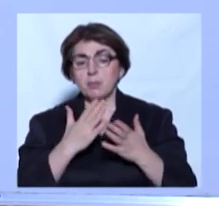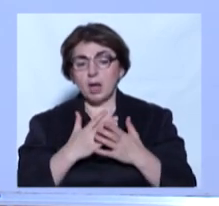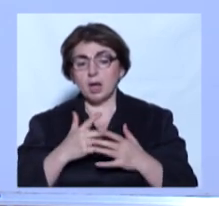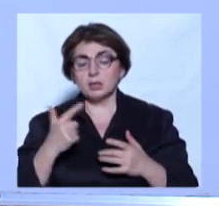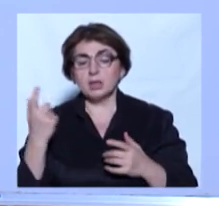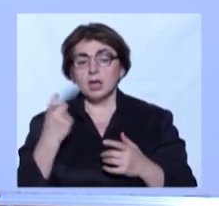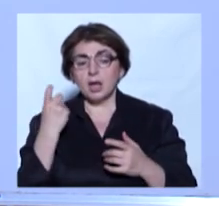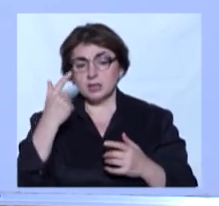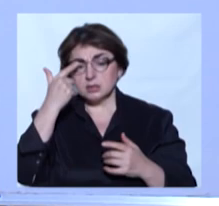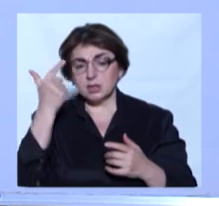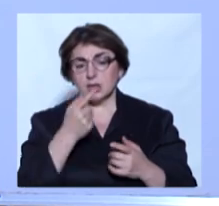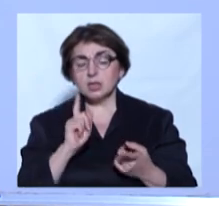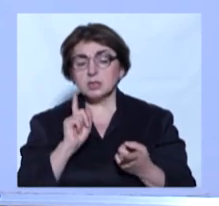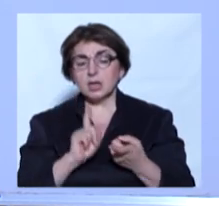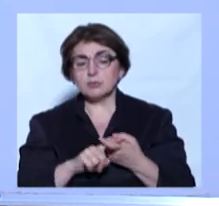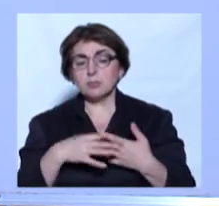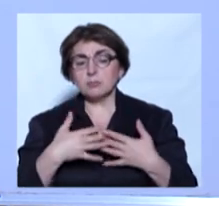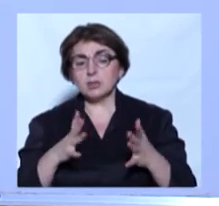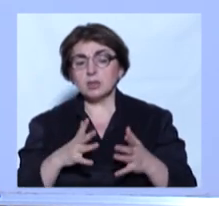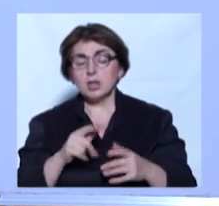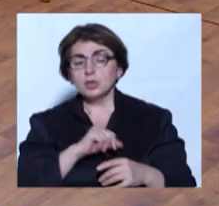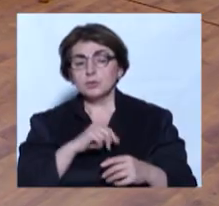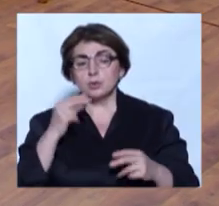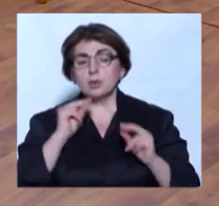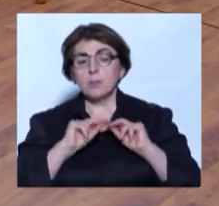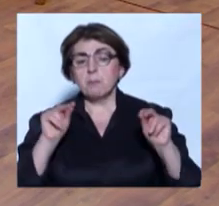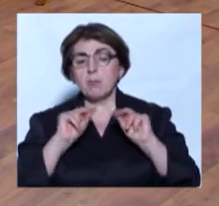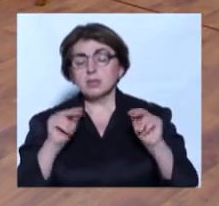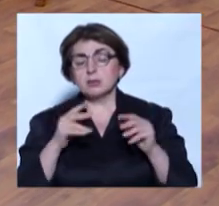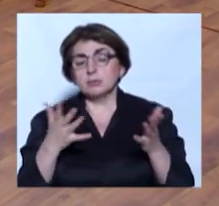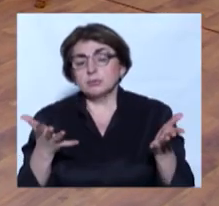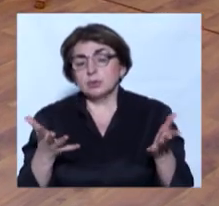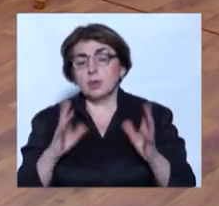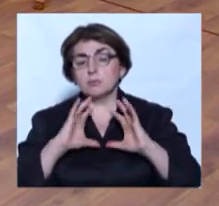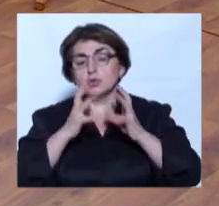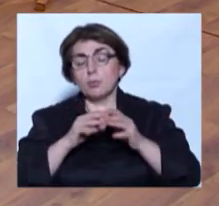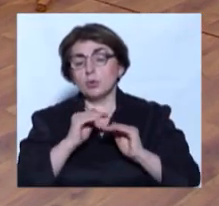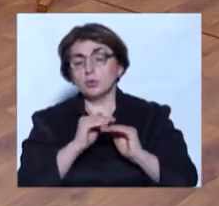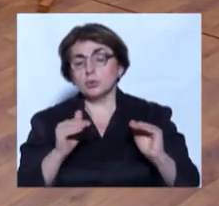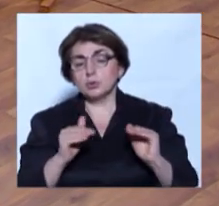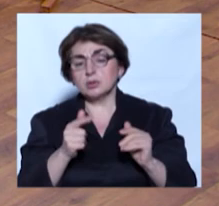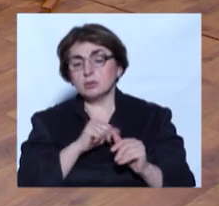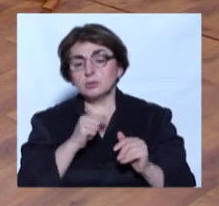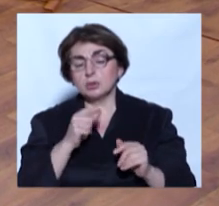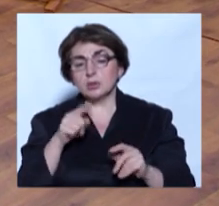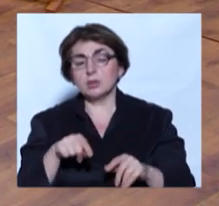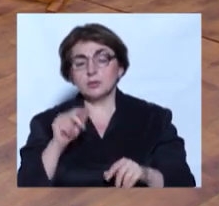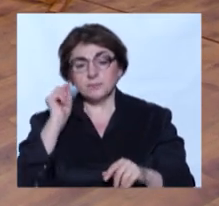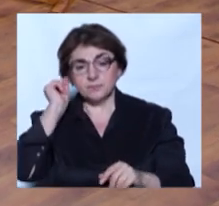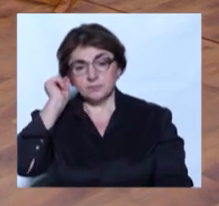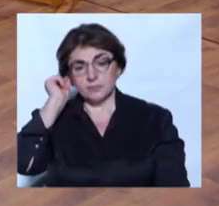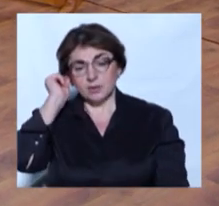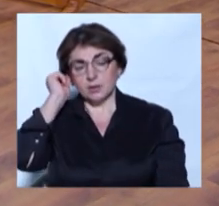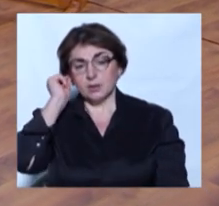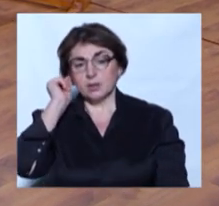რაც შესაძლოა დაკავშირებულია ნაკლებად მოტივირებულ მასწავლებელთან მსოფლიო დონეზე თუ განვიხილავთ და შესაძლოა დაბალ კომპეტენციასთანაც კი. და